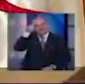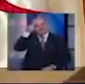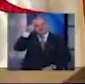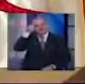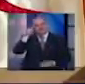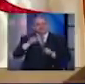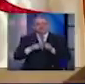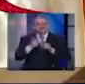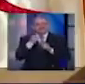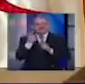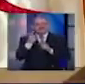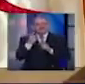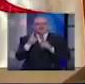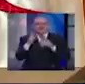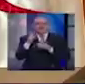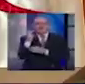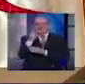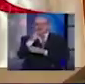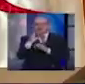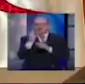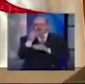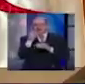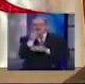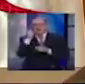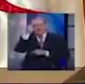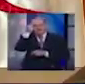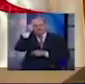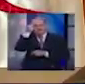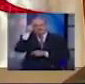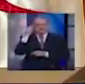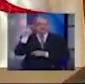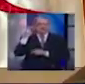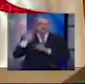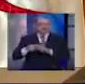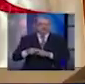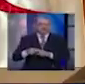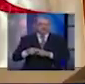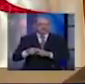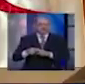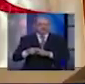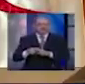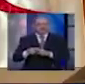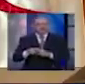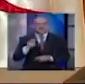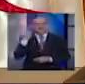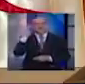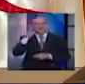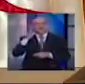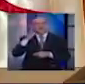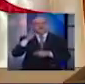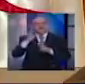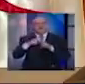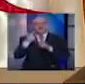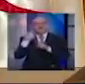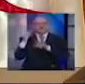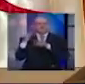qui trace la pandémie, chevaux? Est-ce qu'on pourra diminuer nos factures des importations? T'as 30 milliards de dollars. Et ça ne marche pas comme ça.